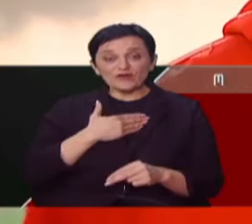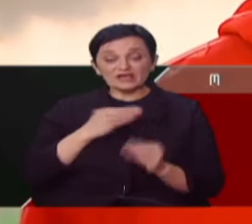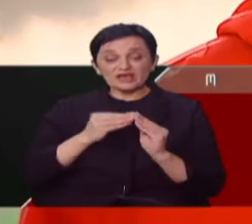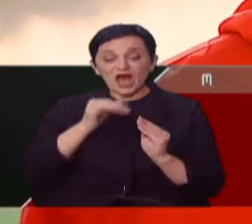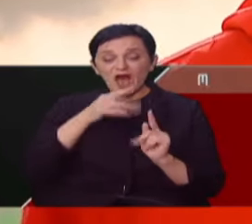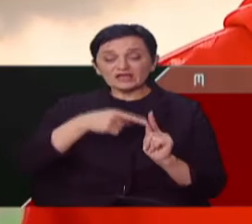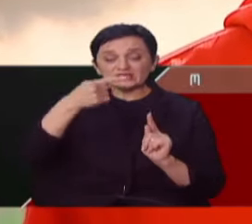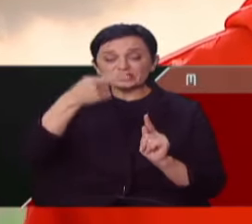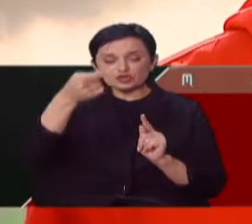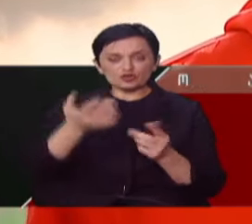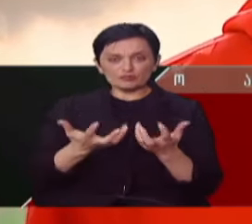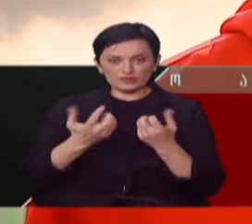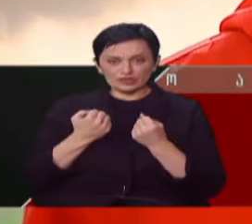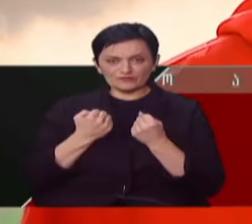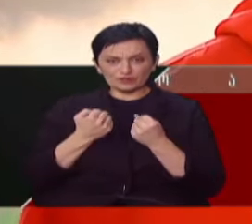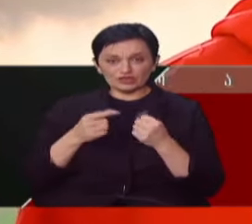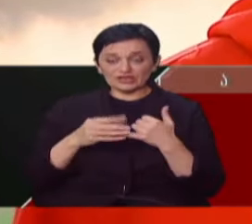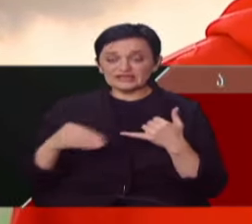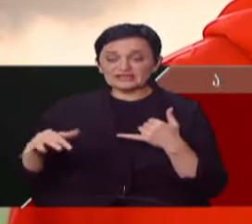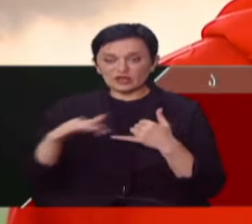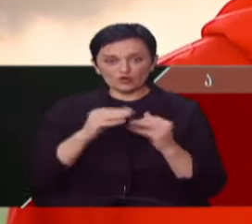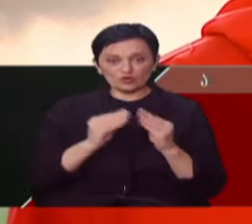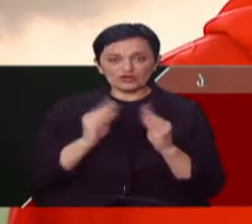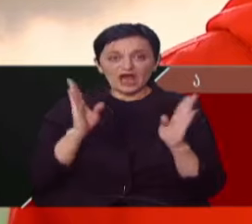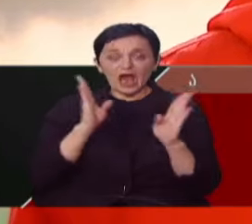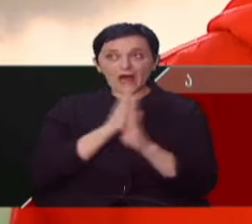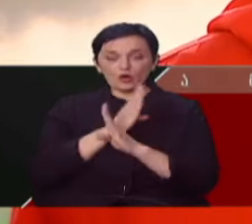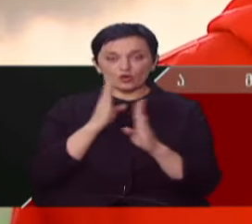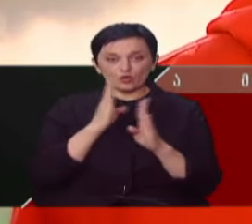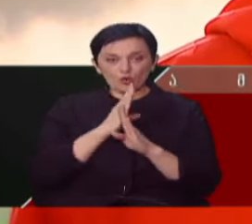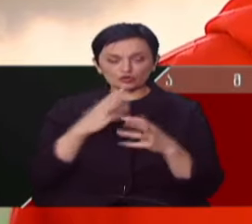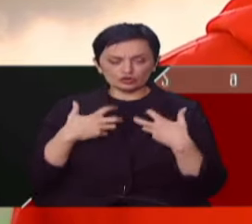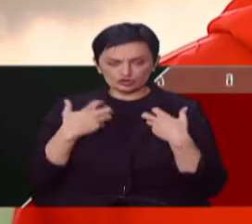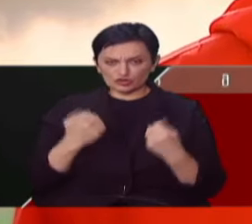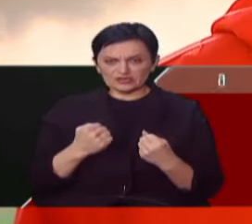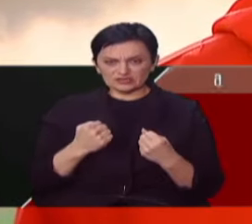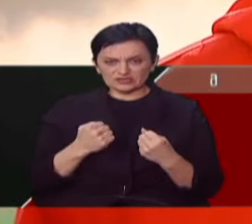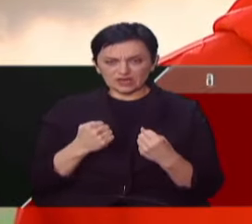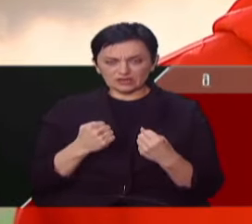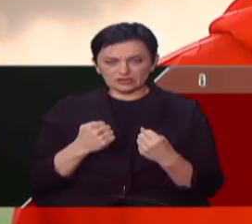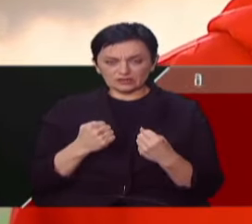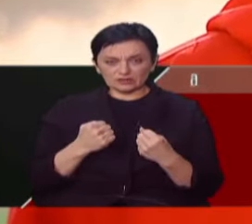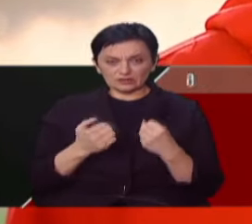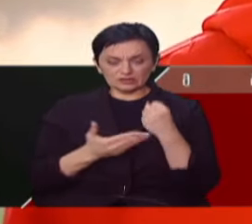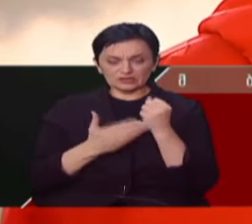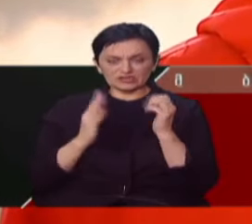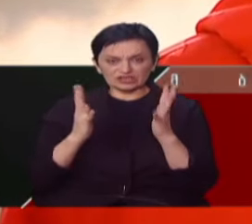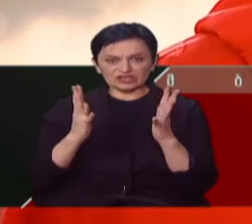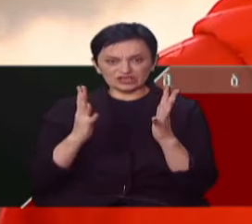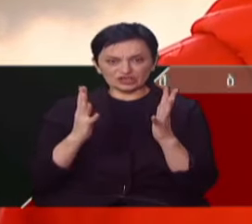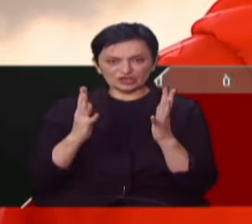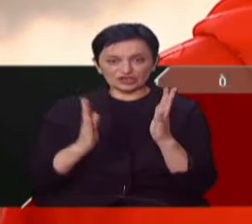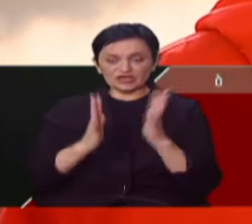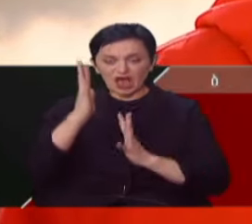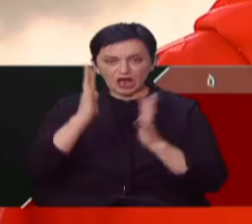10 წლეულებში მივიღოთ ამ ტერიტორიებზე ისევ ეკოლოგიურად ჯანსაღი ტყის კორომები